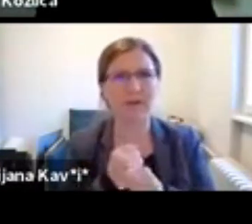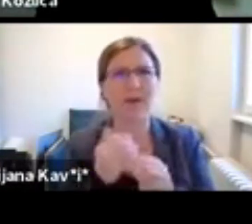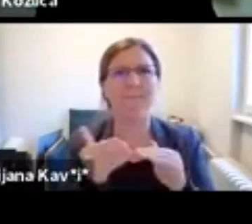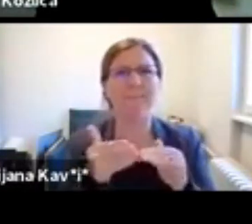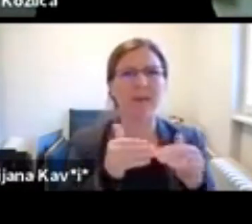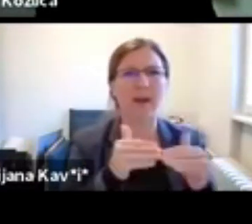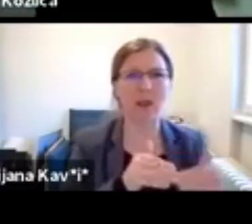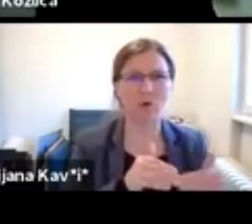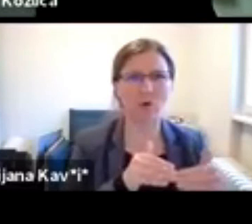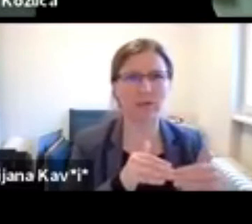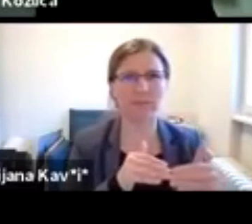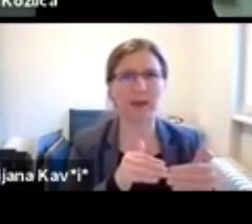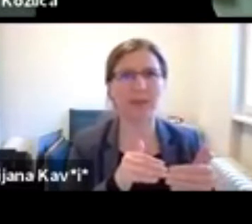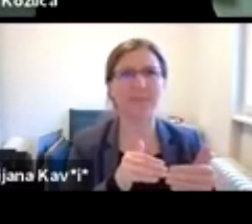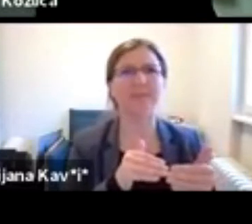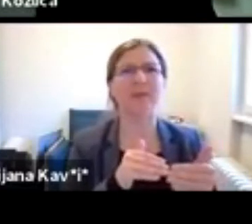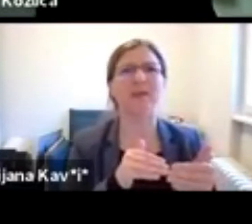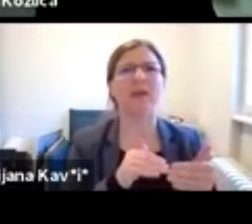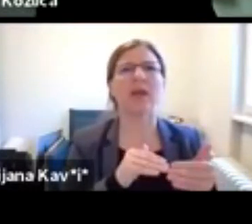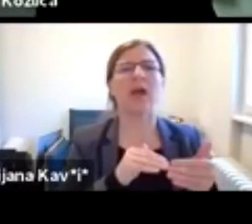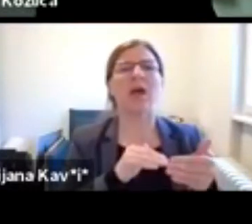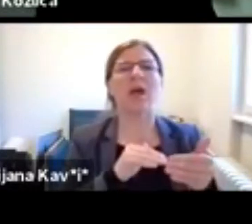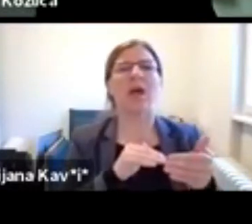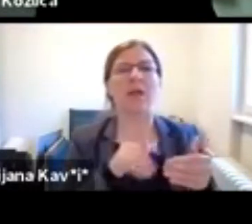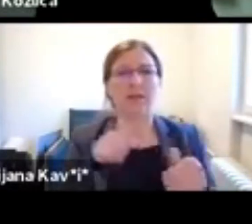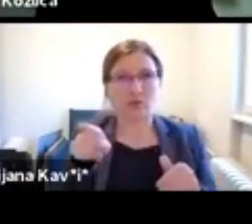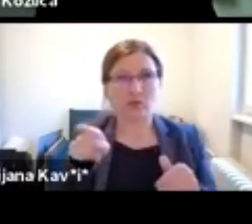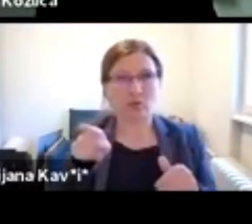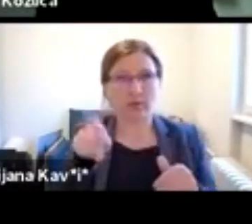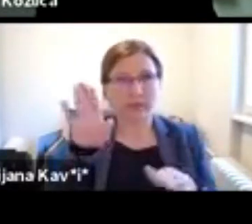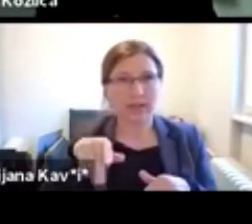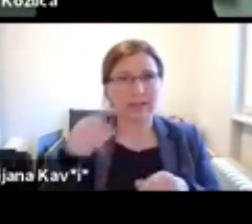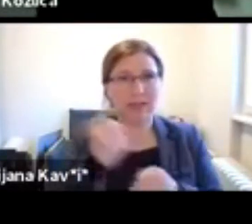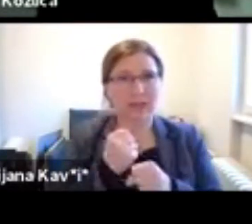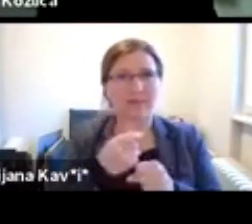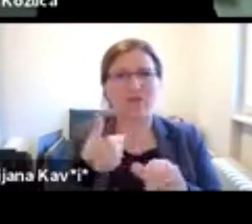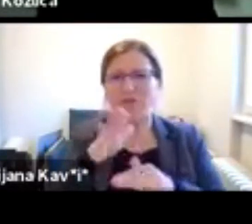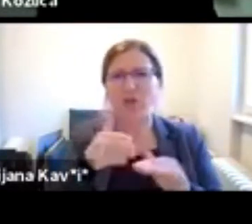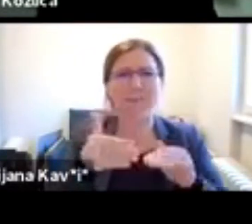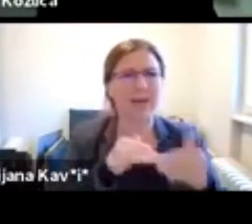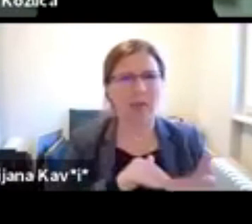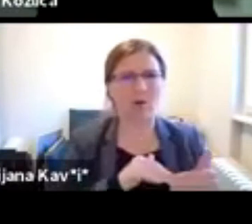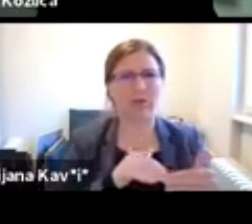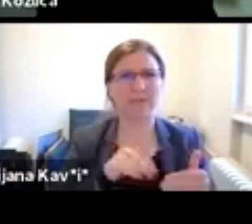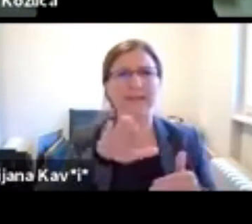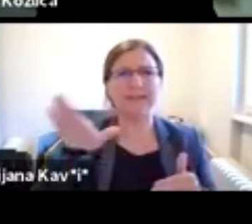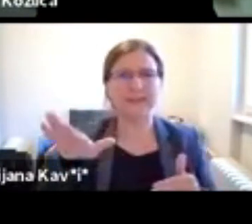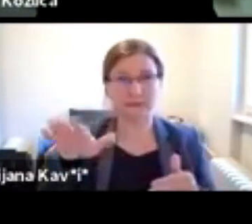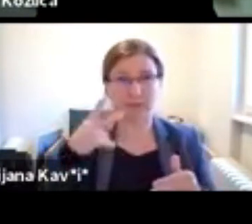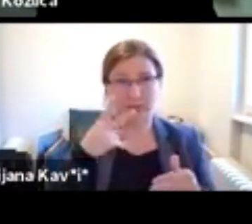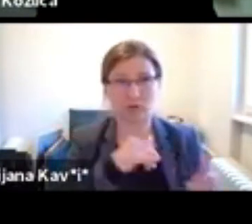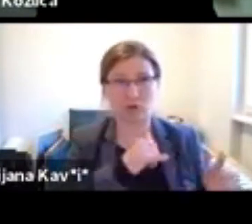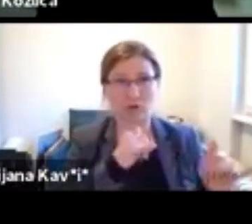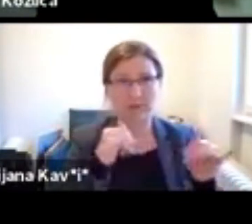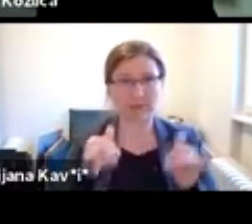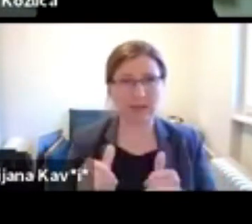ukomponira u naš svakodnevni život, jer oni o tome odlučuju. I kao što smo ovih 20 godina znali,